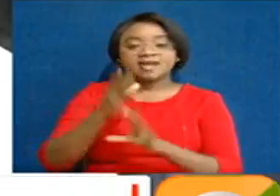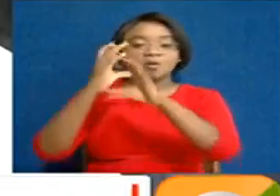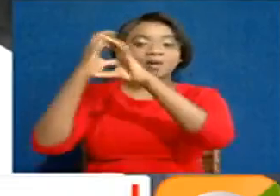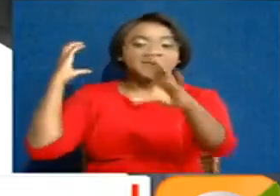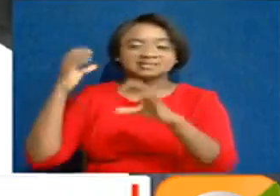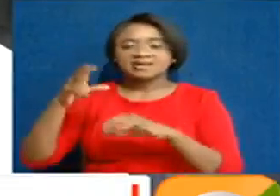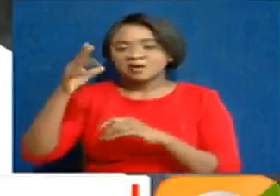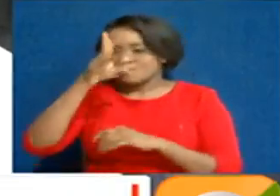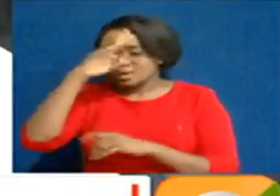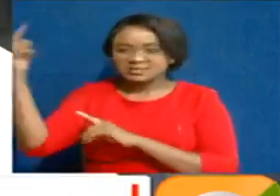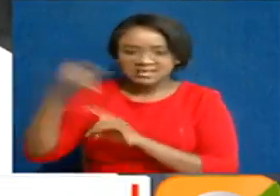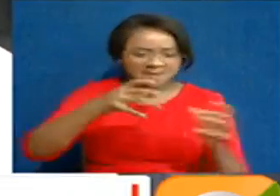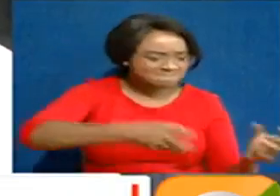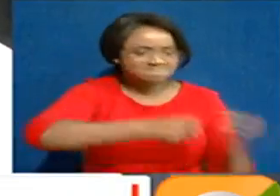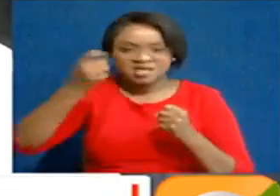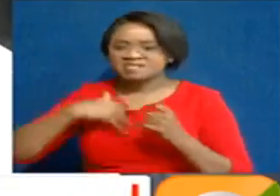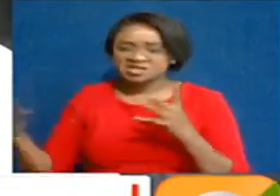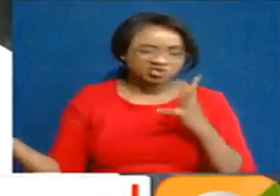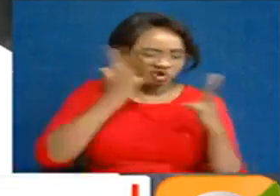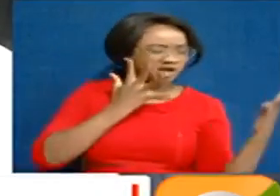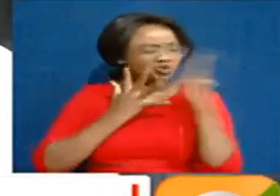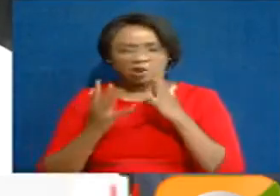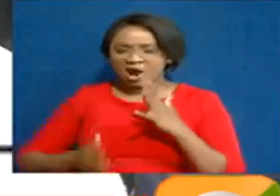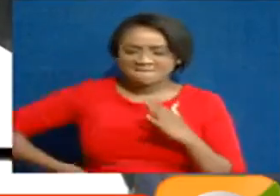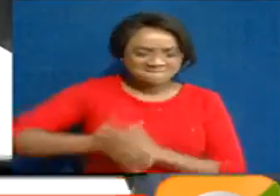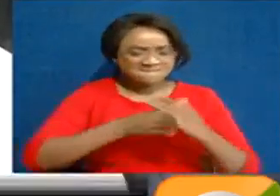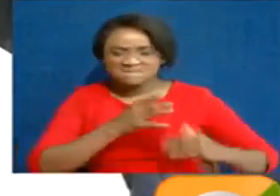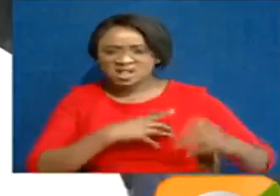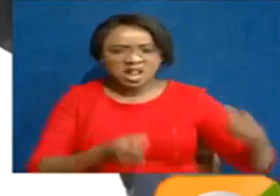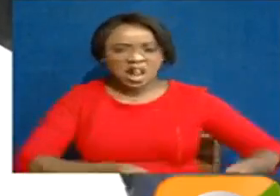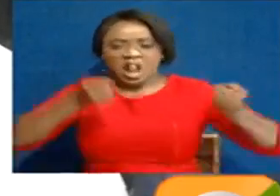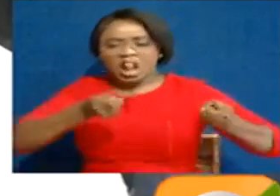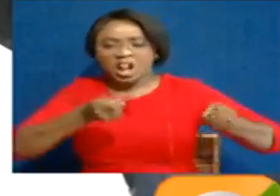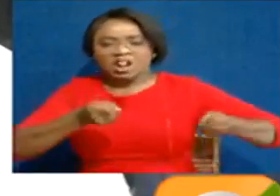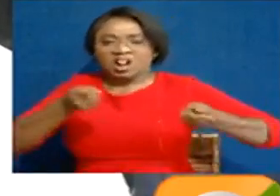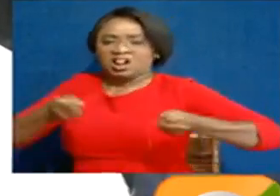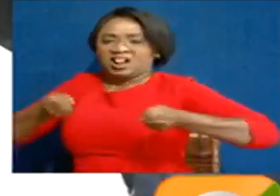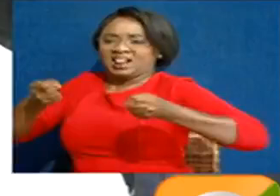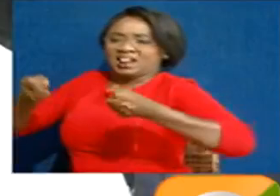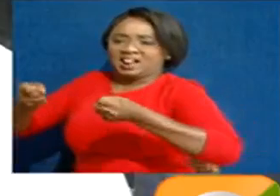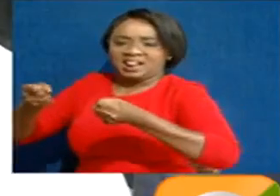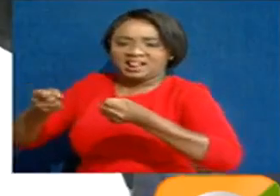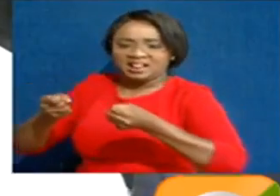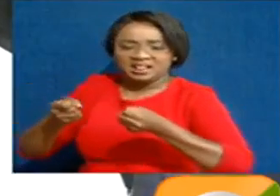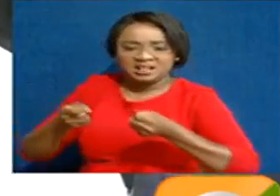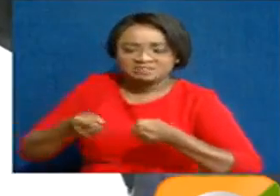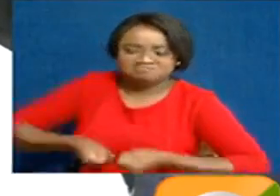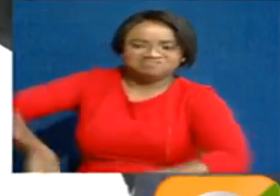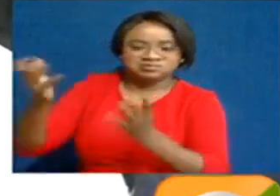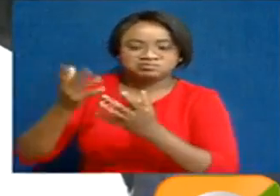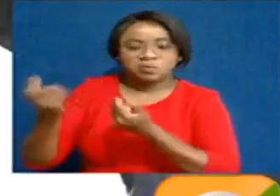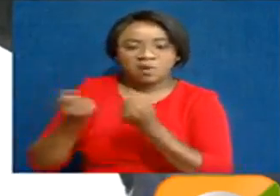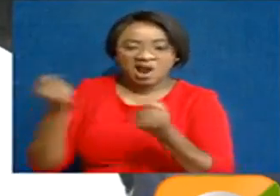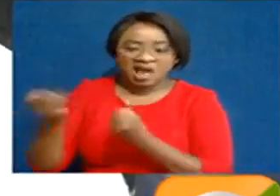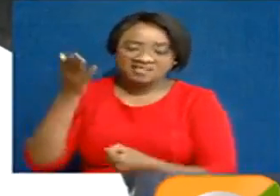with kicks, blows, slaps, jerking me off my feet and carrying me shoulder high into the waiting car,